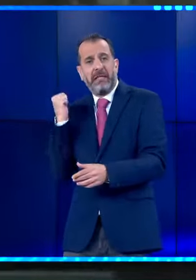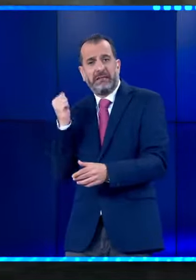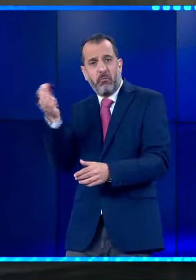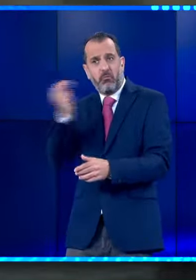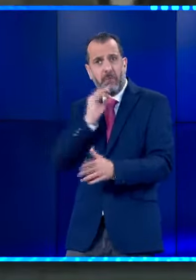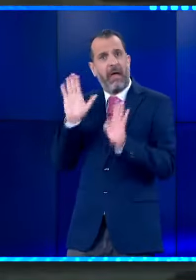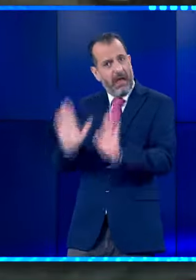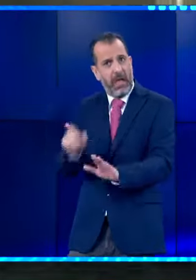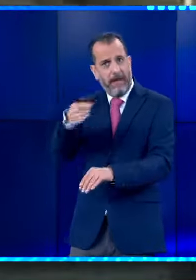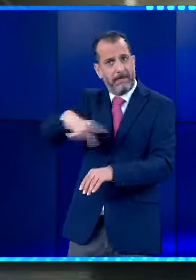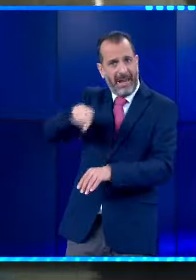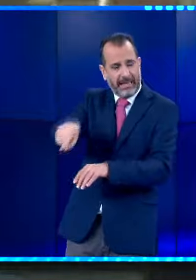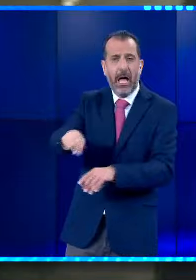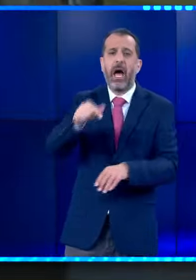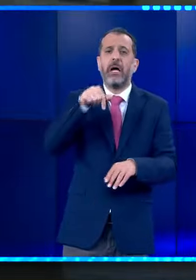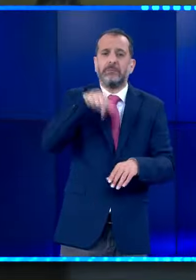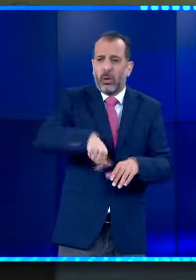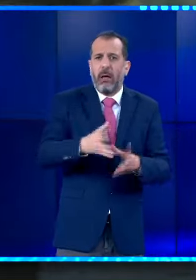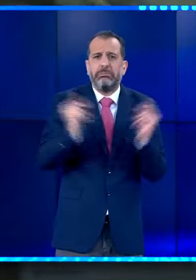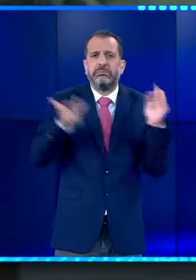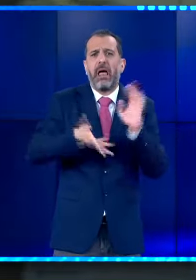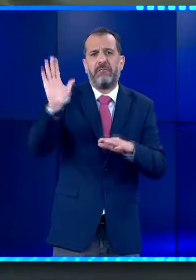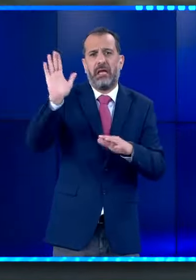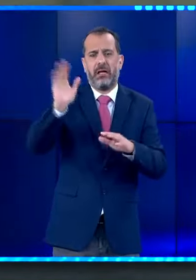τώρα δεν είναι, ανέφερε χαρακτηριστικά.